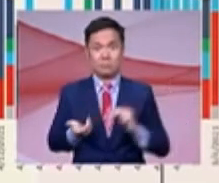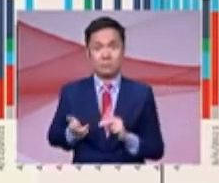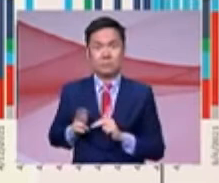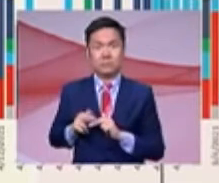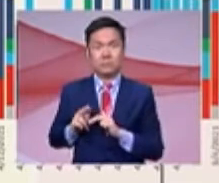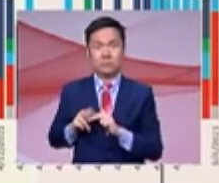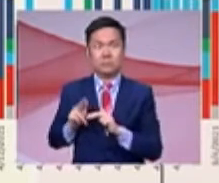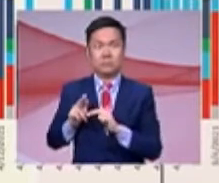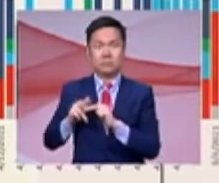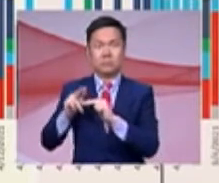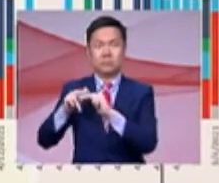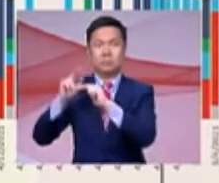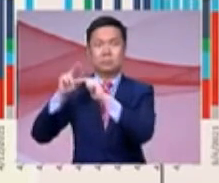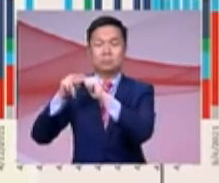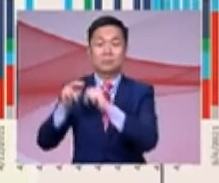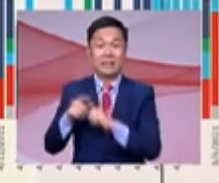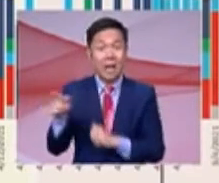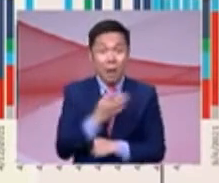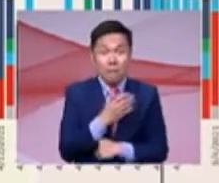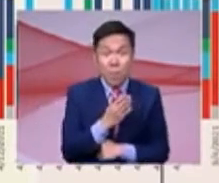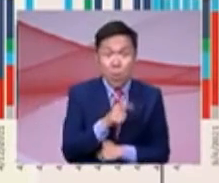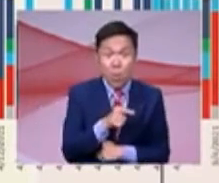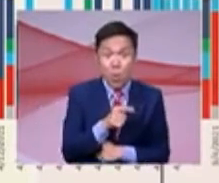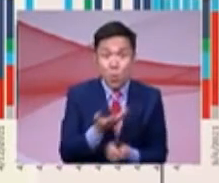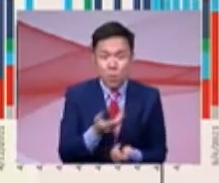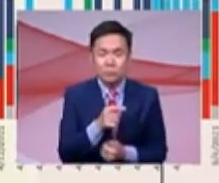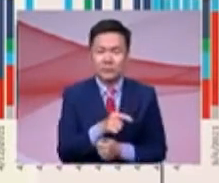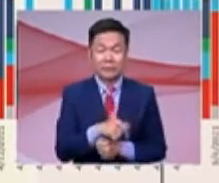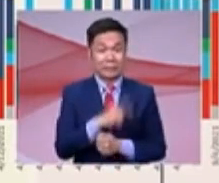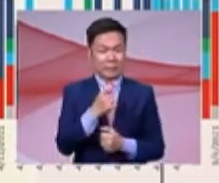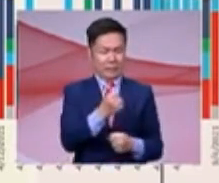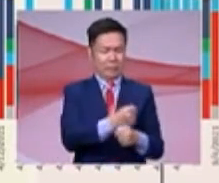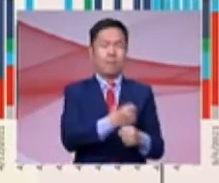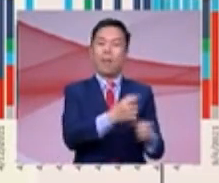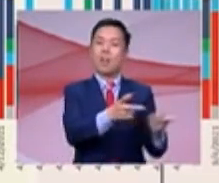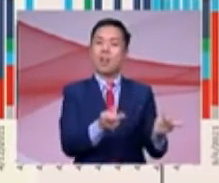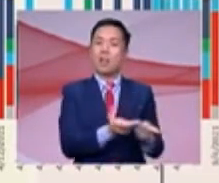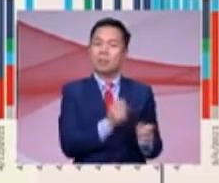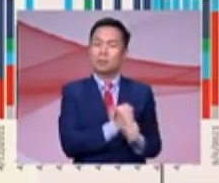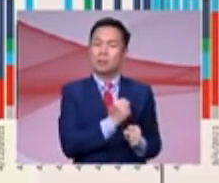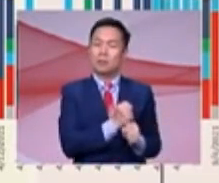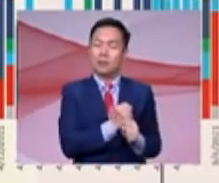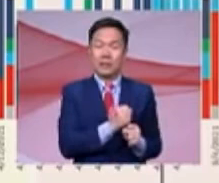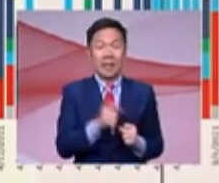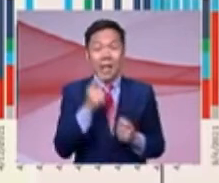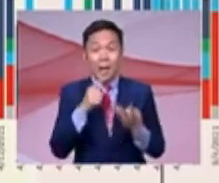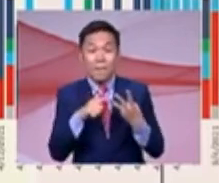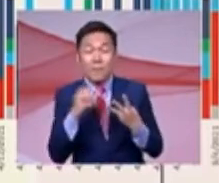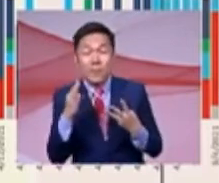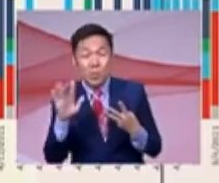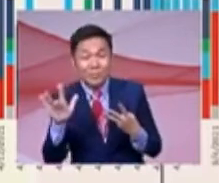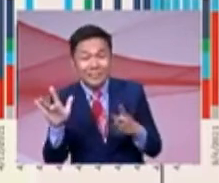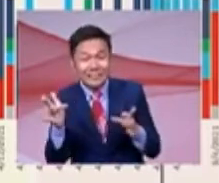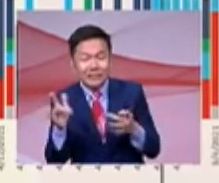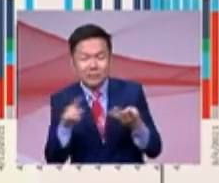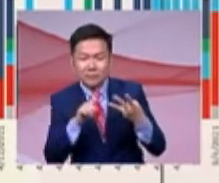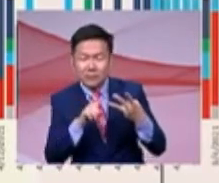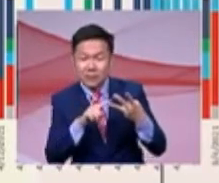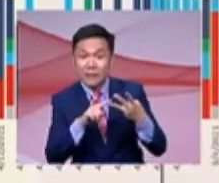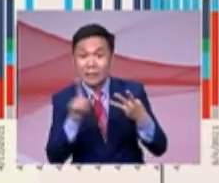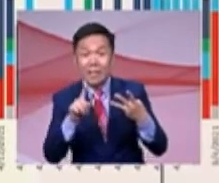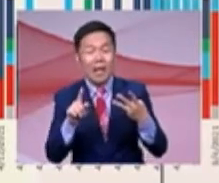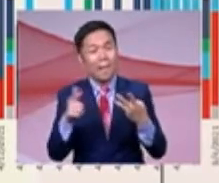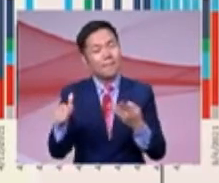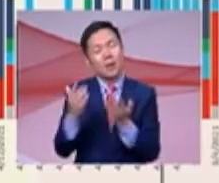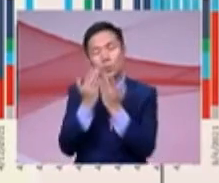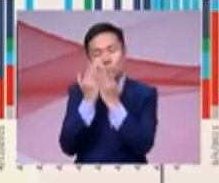meningkat. Dan juga yang warna biru gelap ialah tempat kerja dan warna biru cerah ialah